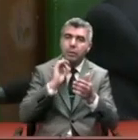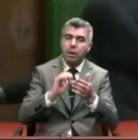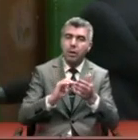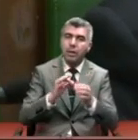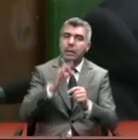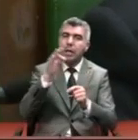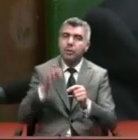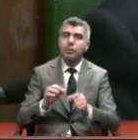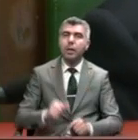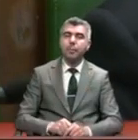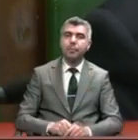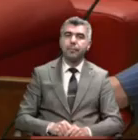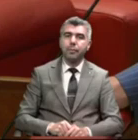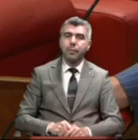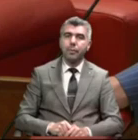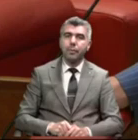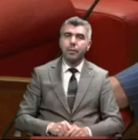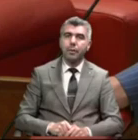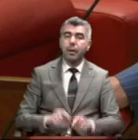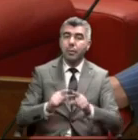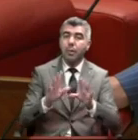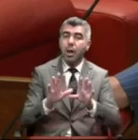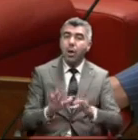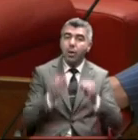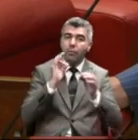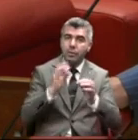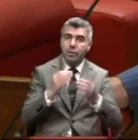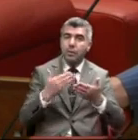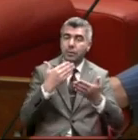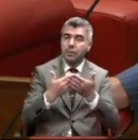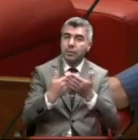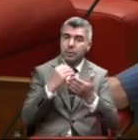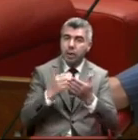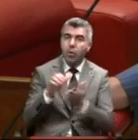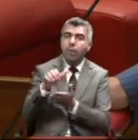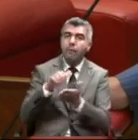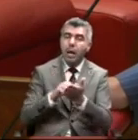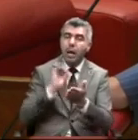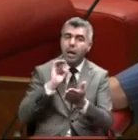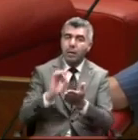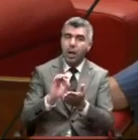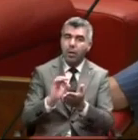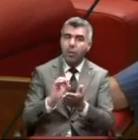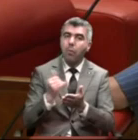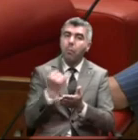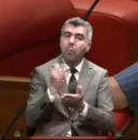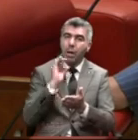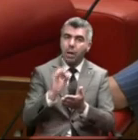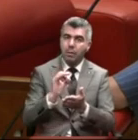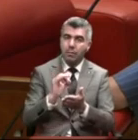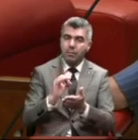في الانتاج حتى نضمن اولا ممارسه النشاط الفلاحي بشكل